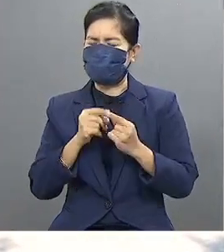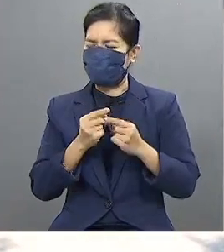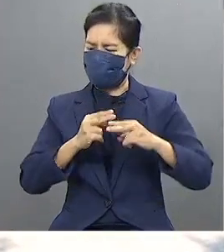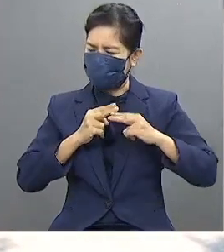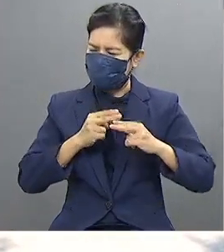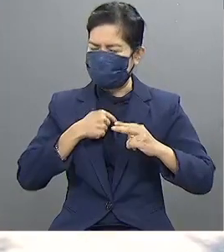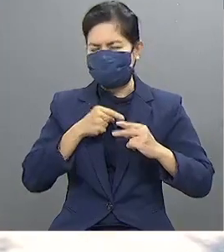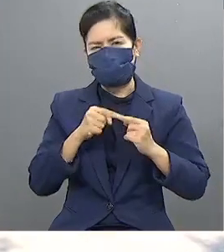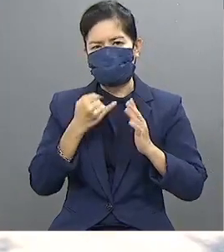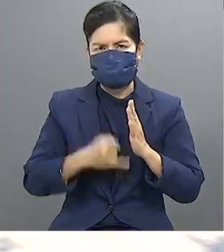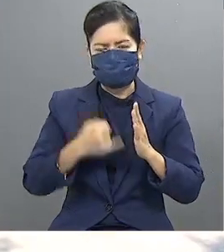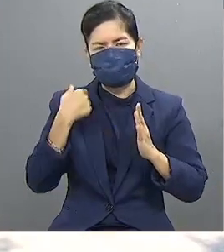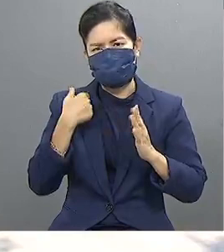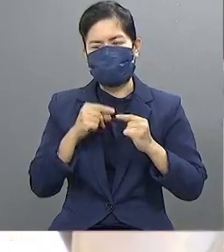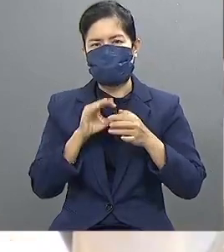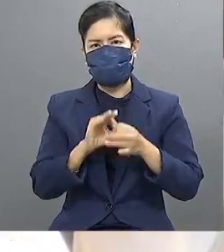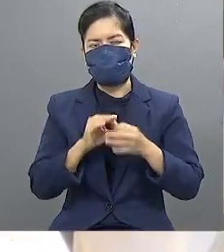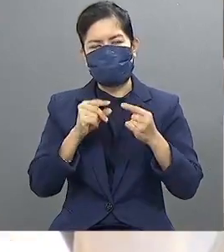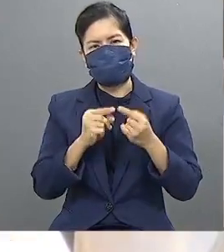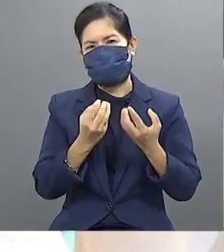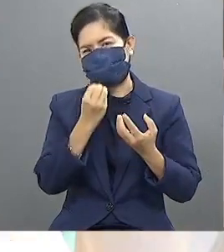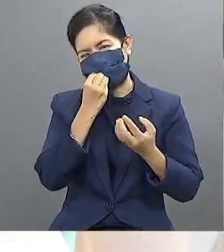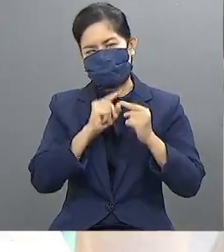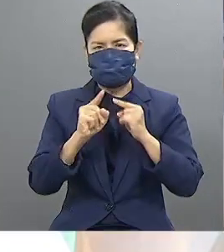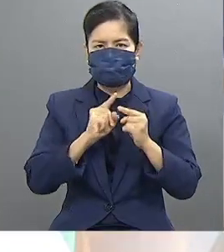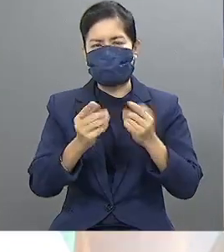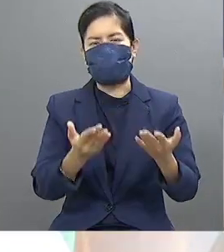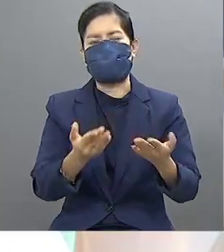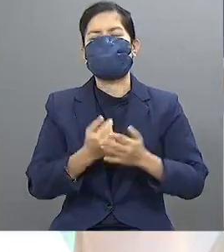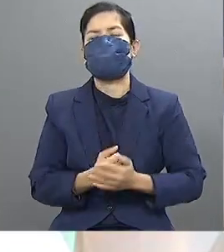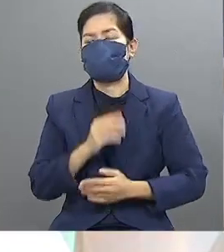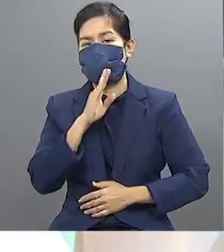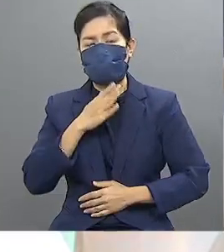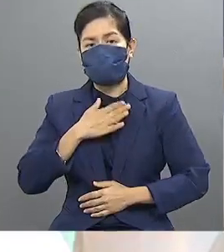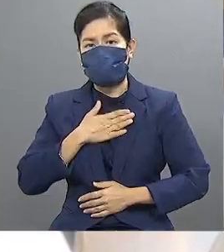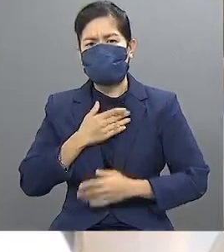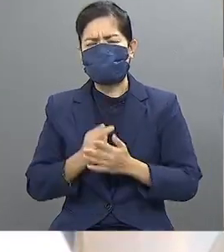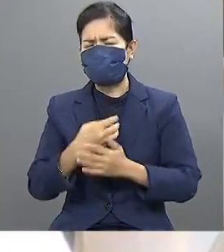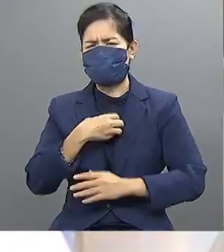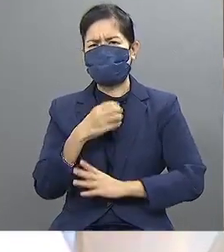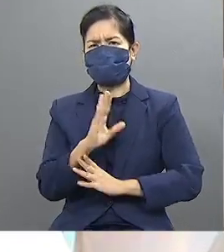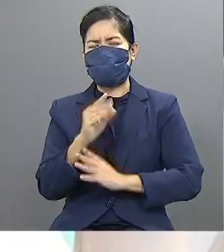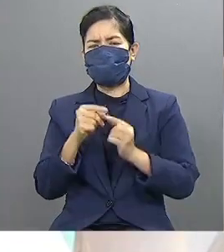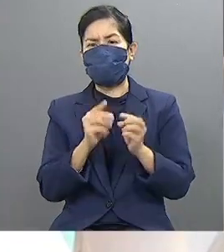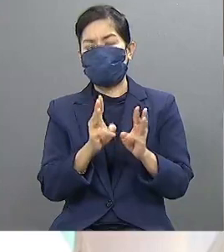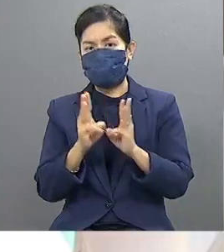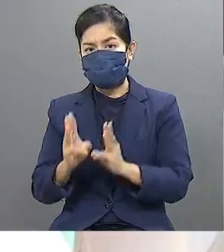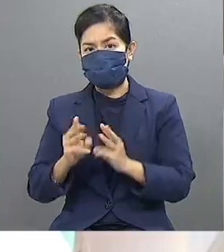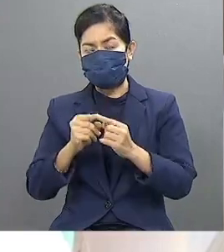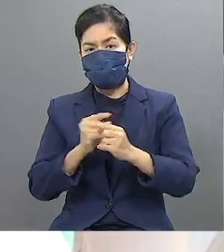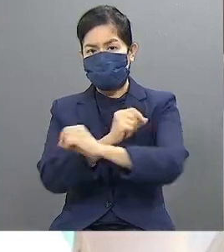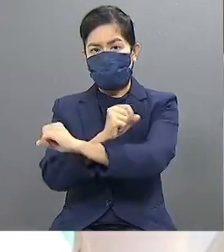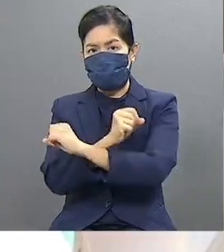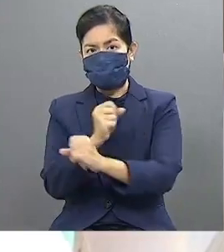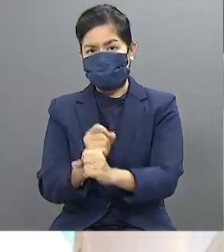ทีนี้เอาเป็นว่าถ้าหากว่าเรายังไม่เป็นแล้วก็ไม่อยากเป็นเนี่ยเราจะมีวิธีดูแลตัวเองยังไงดีคะคุณหมอ